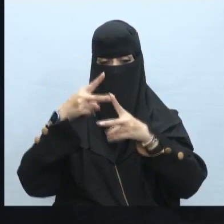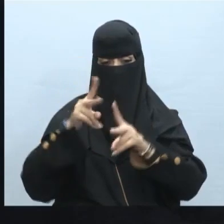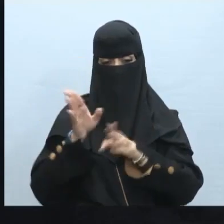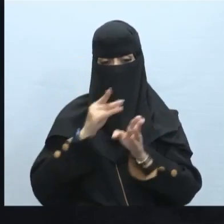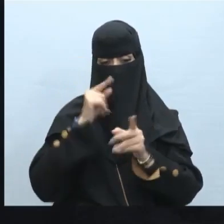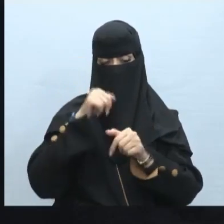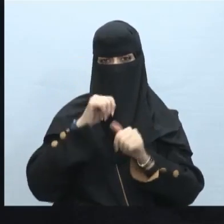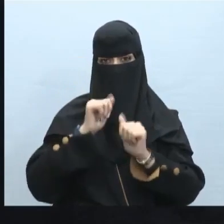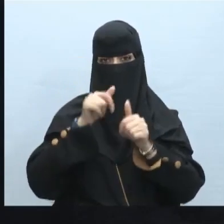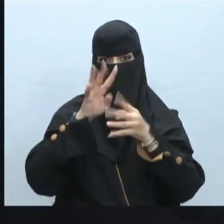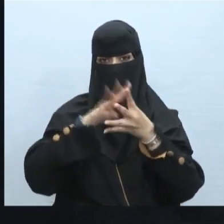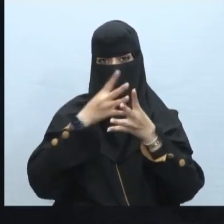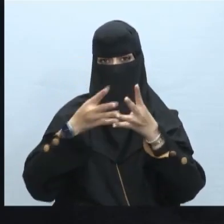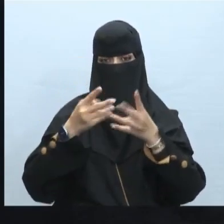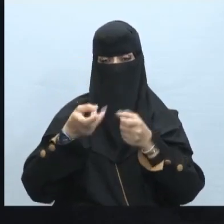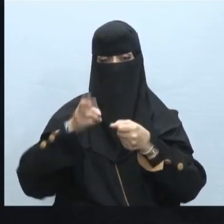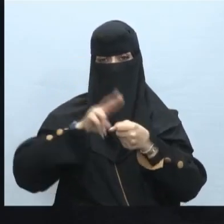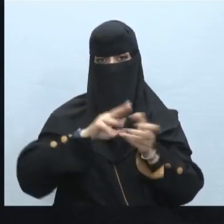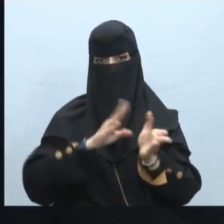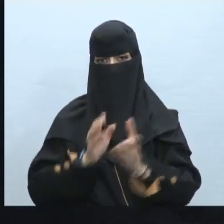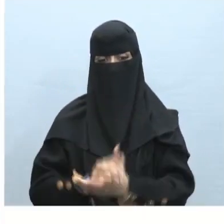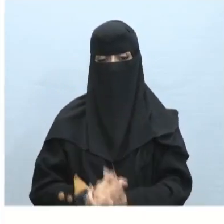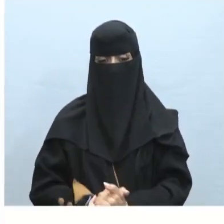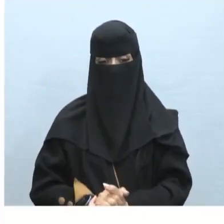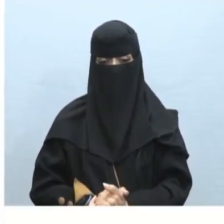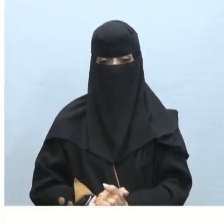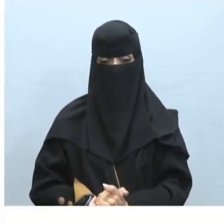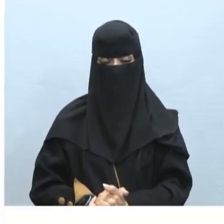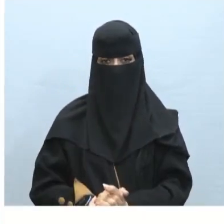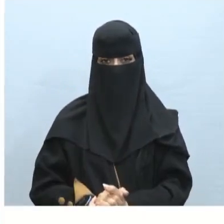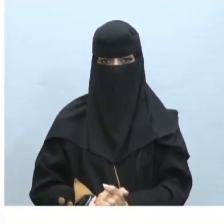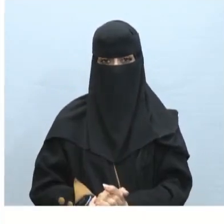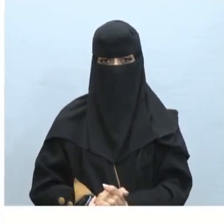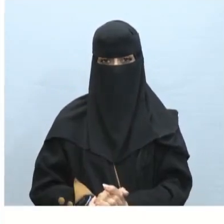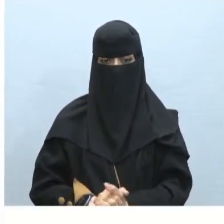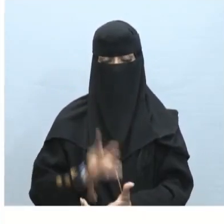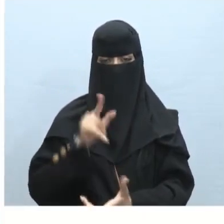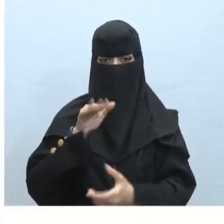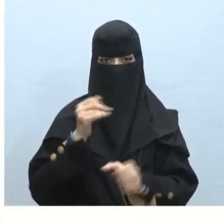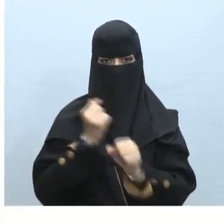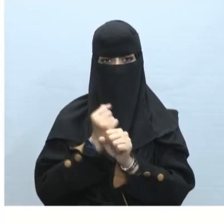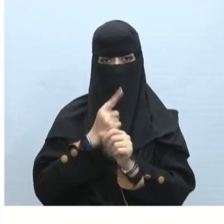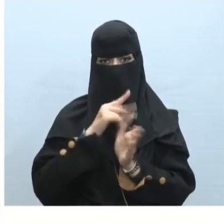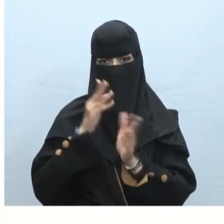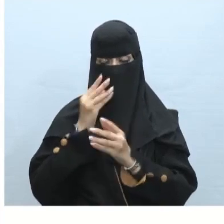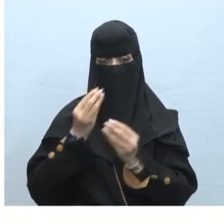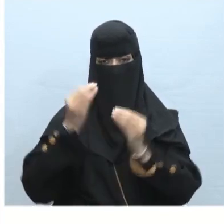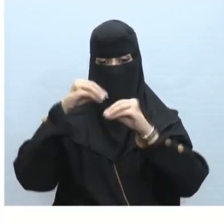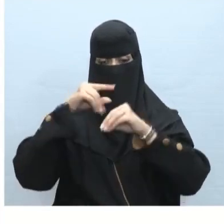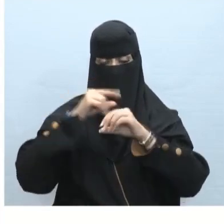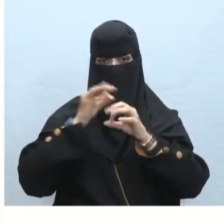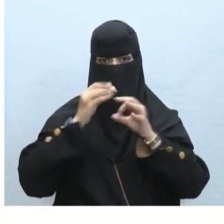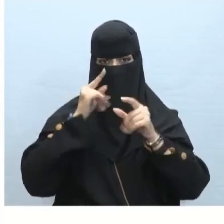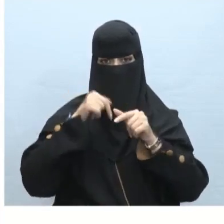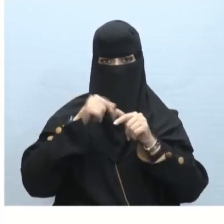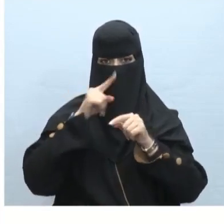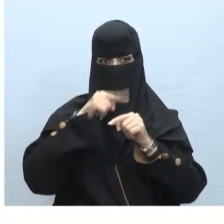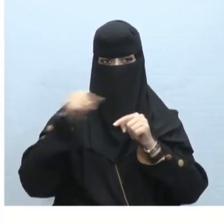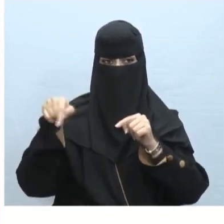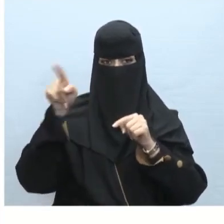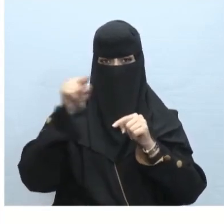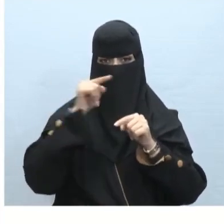سيظهر الجدول مره اخرى تطبيق عملي على اضافه مخطط بياني